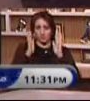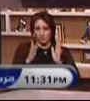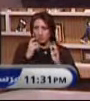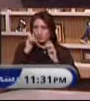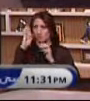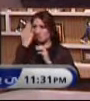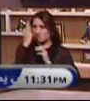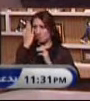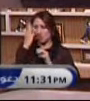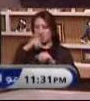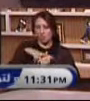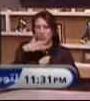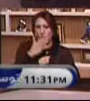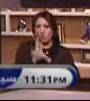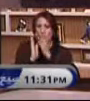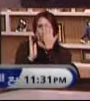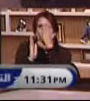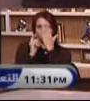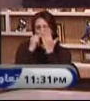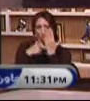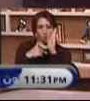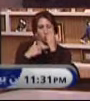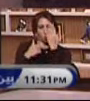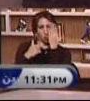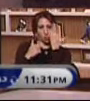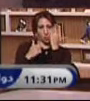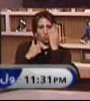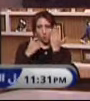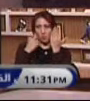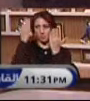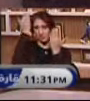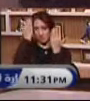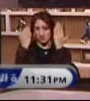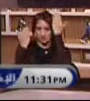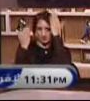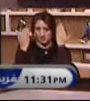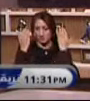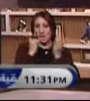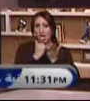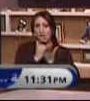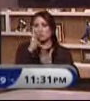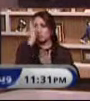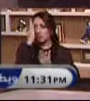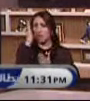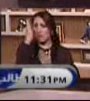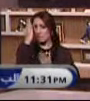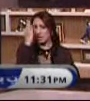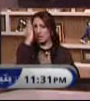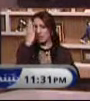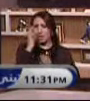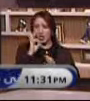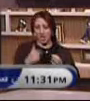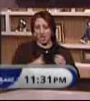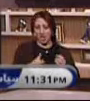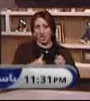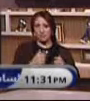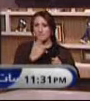فيطيل النظر، يقول عبدي نظفت منظر الخلق سنين، أنا طهرت قلبك لي